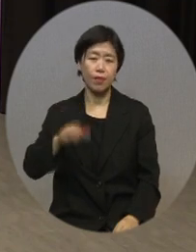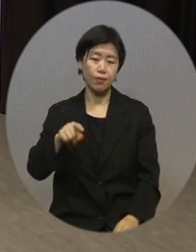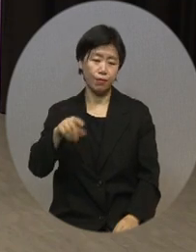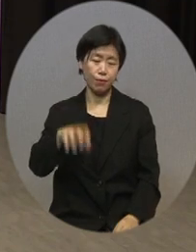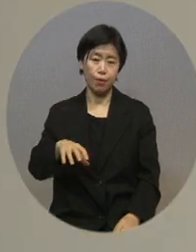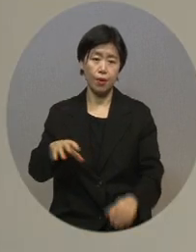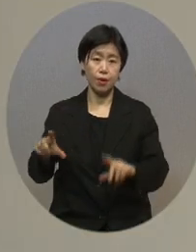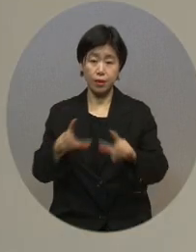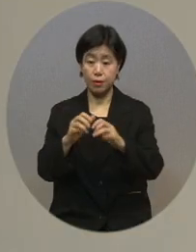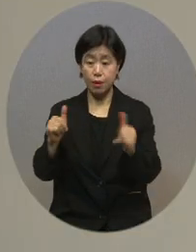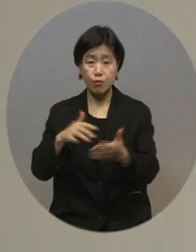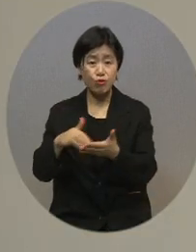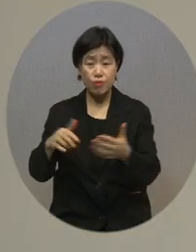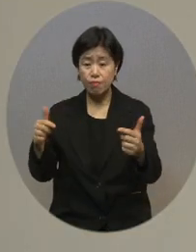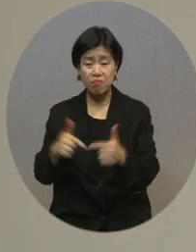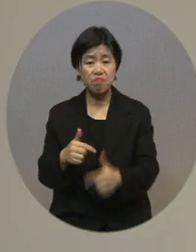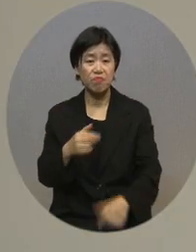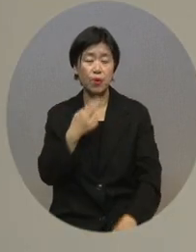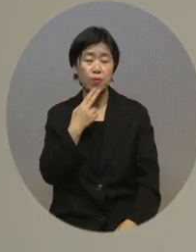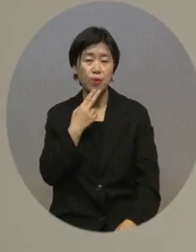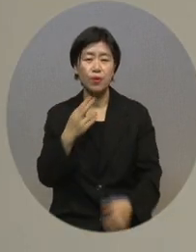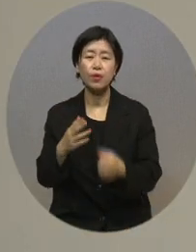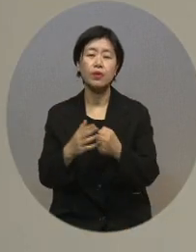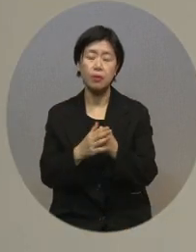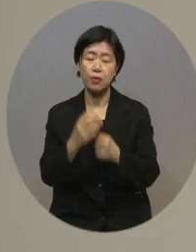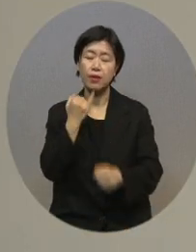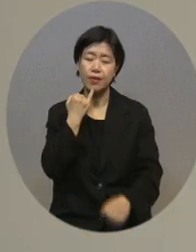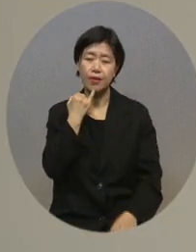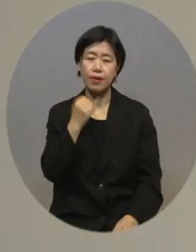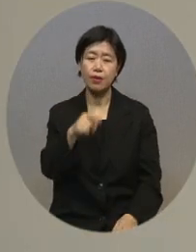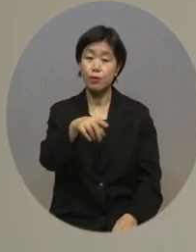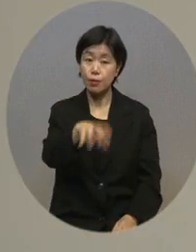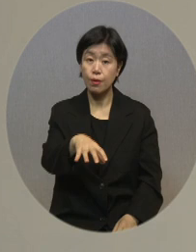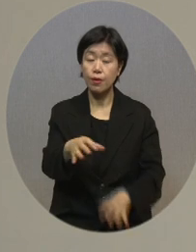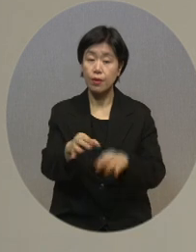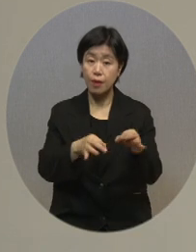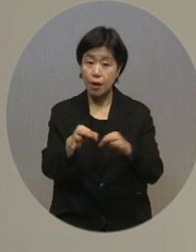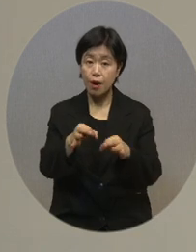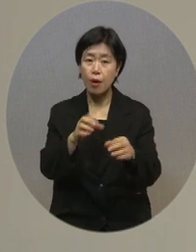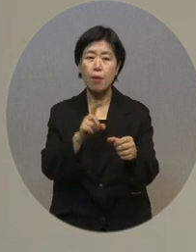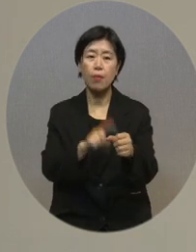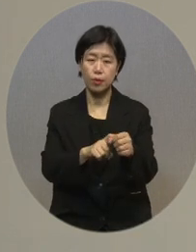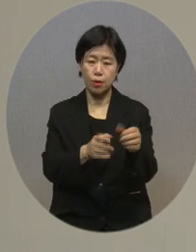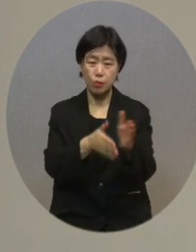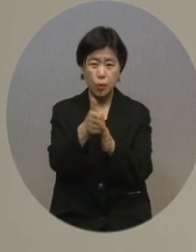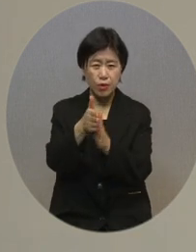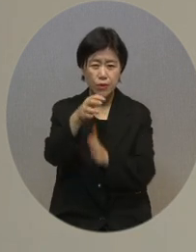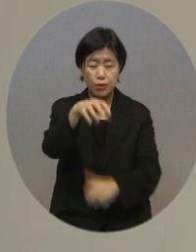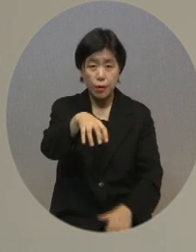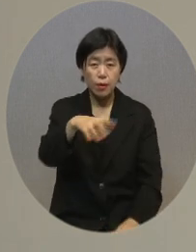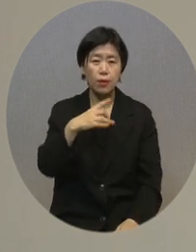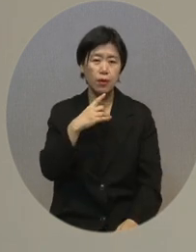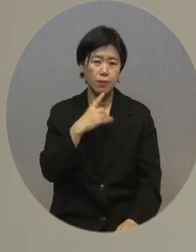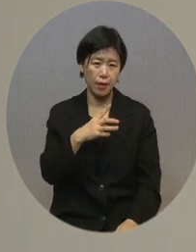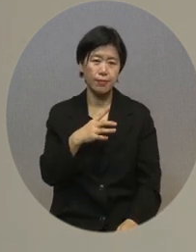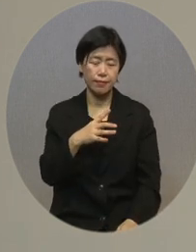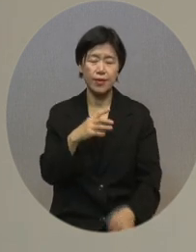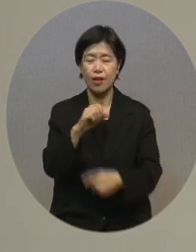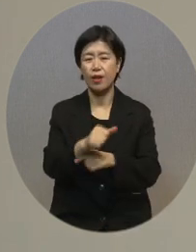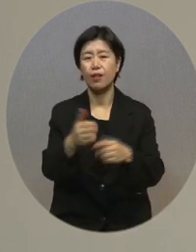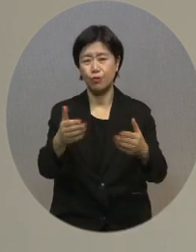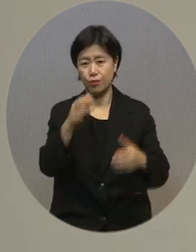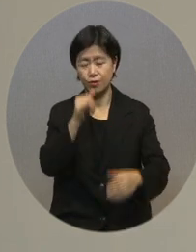자유로운 곳입니다. 그래서 명동이 이제 관광객이 많이 모이는 곳이면서 또 이제 주거 인구는 적고